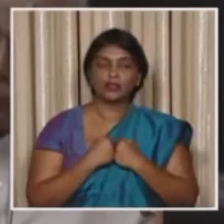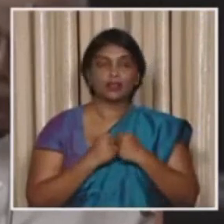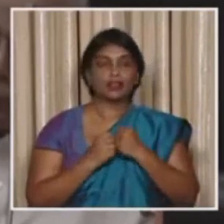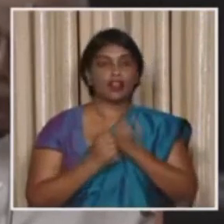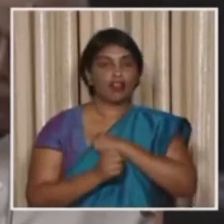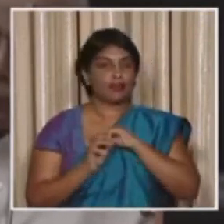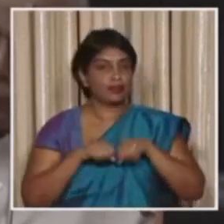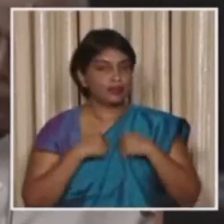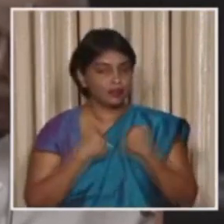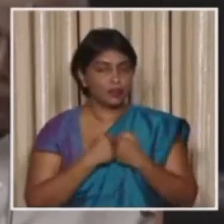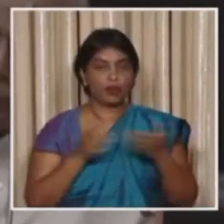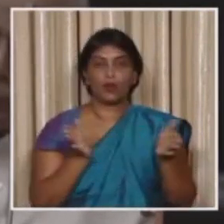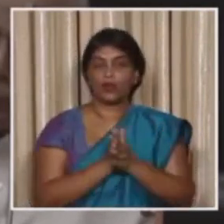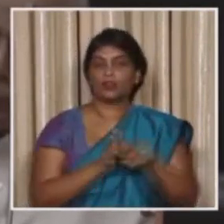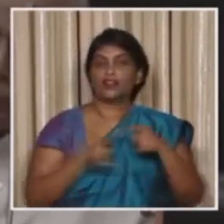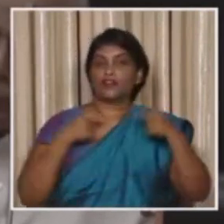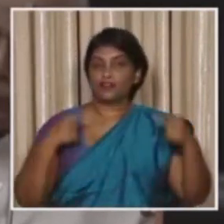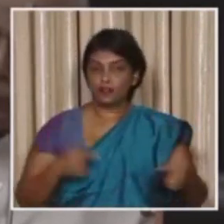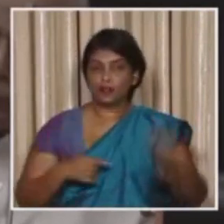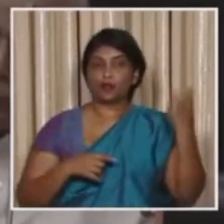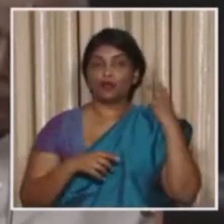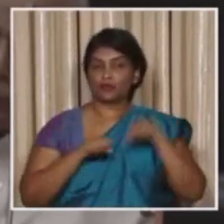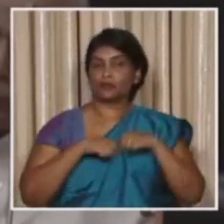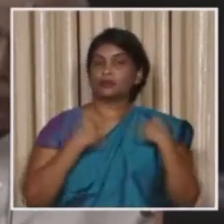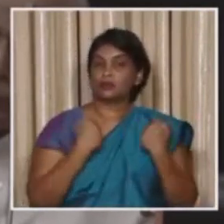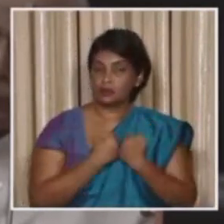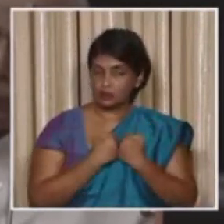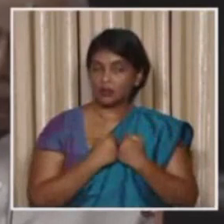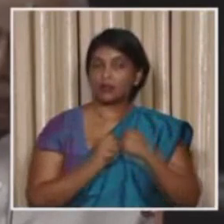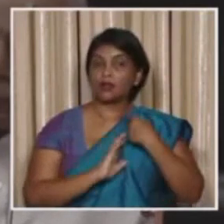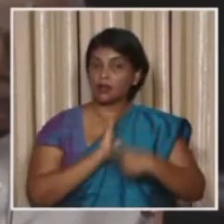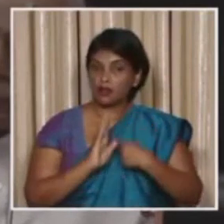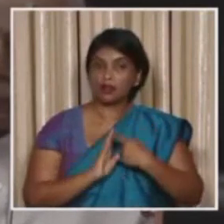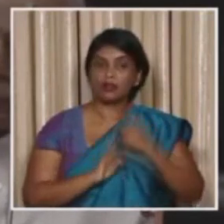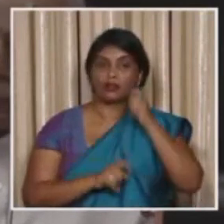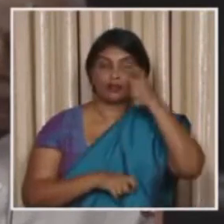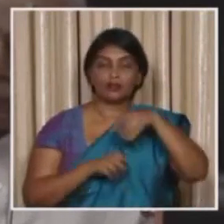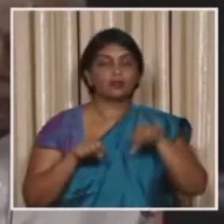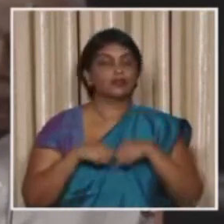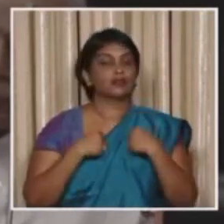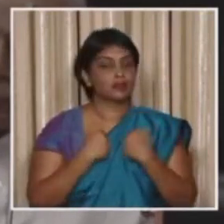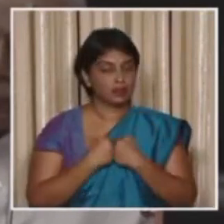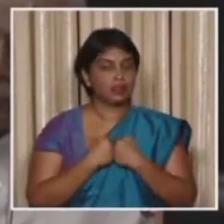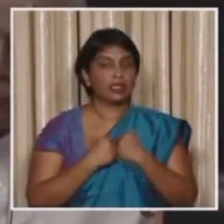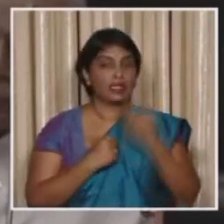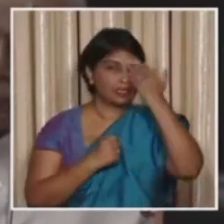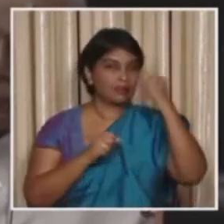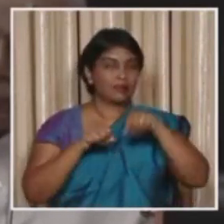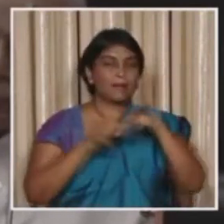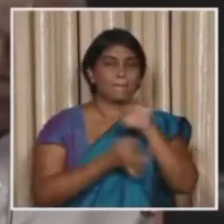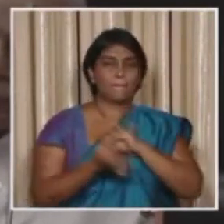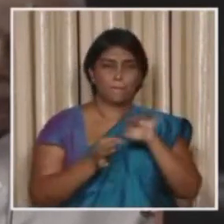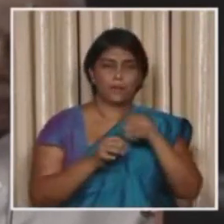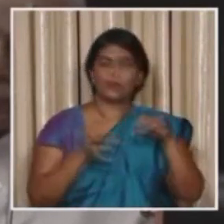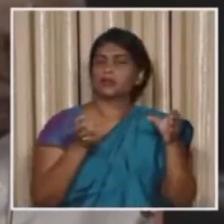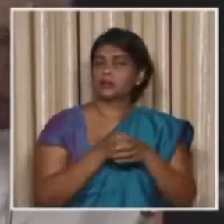උරුමය, ඒකාබද්ධ විපක්ෂය, සමස්ත ලංකා මුස්ලිම් කොංග්‍රේසය, සමස්ත ලංකා ජනතා කොංග්‍රේසය, ඊලාම් ජනතා